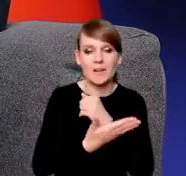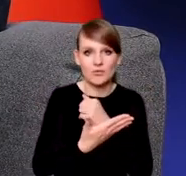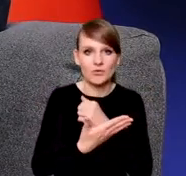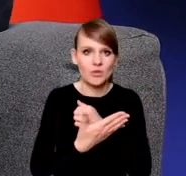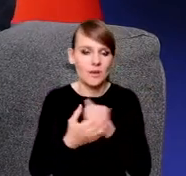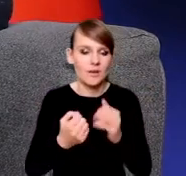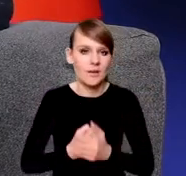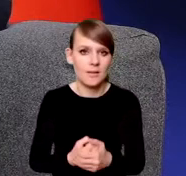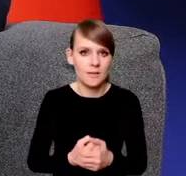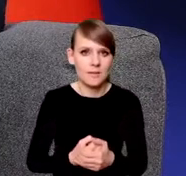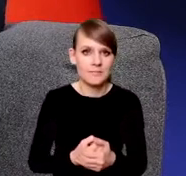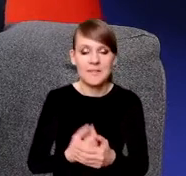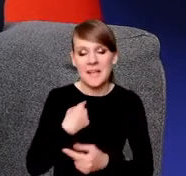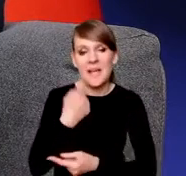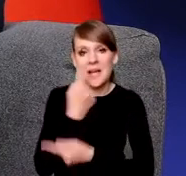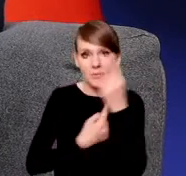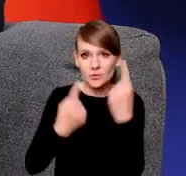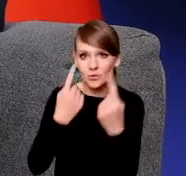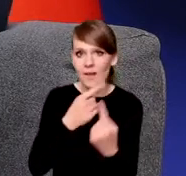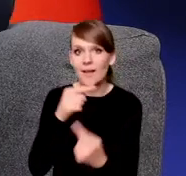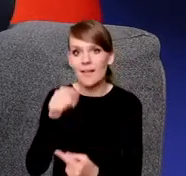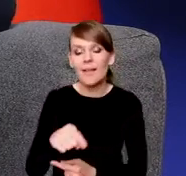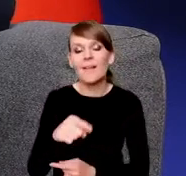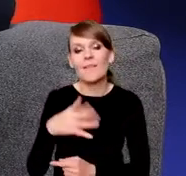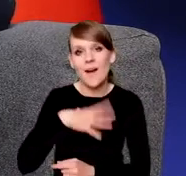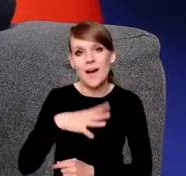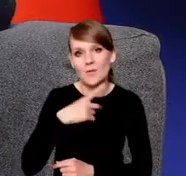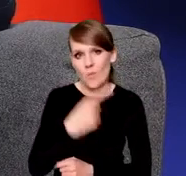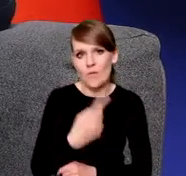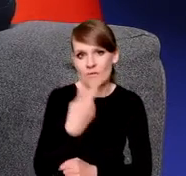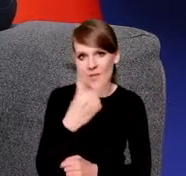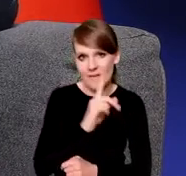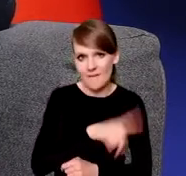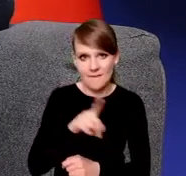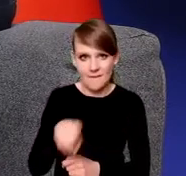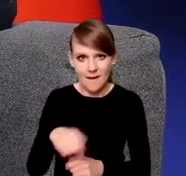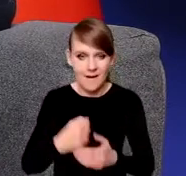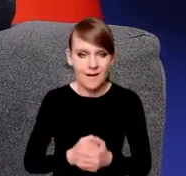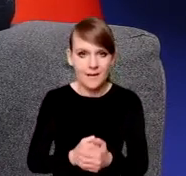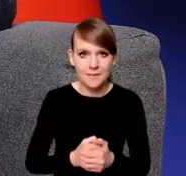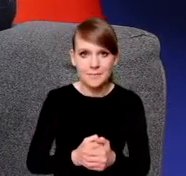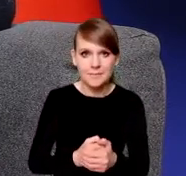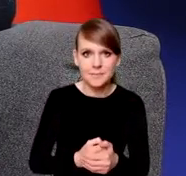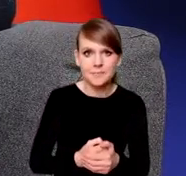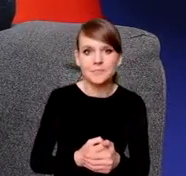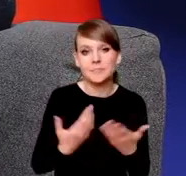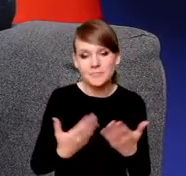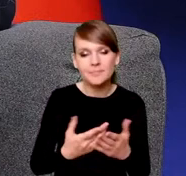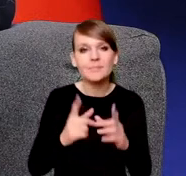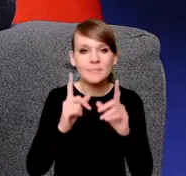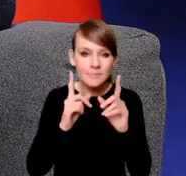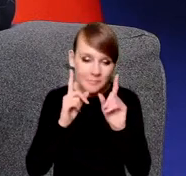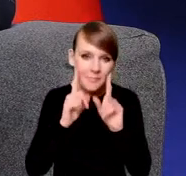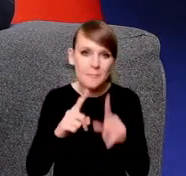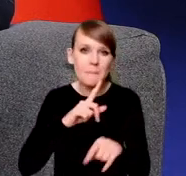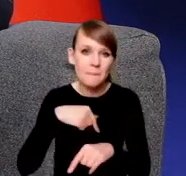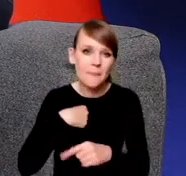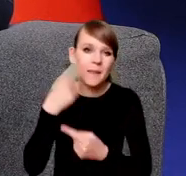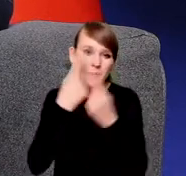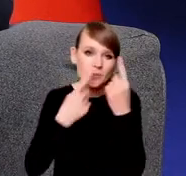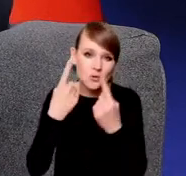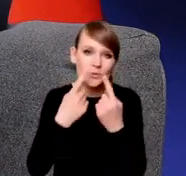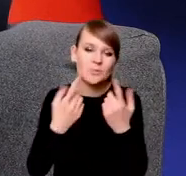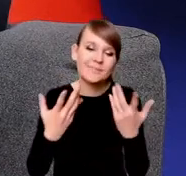Więc myślę, że w tej dyskusji warto o tych dwóch rzeczach wspomnieć, żebyśmy też, mimo że wyrażamy pewien pesymizm dotyczący tego, jak ta